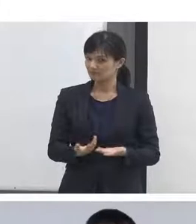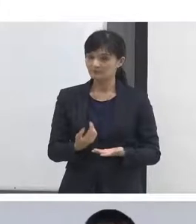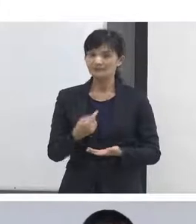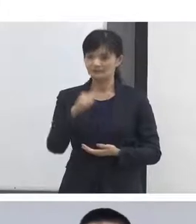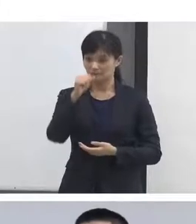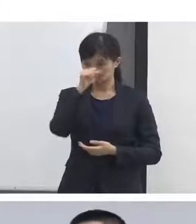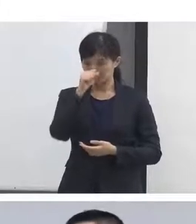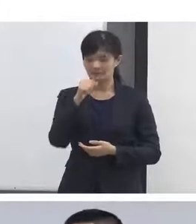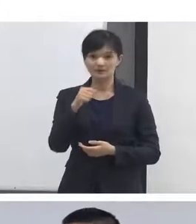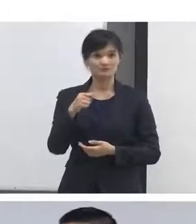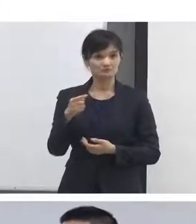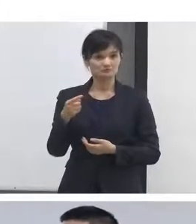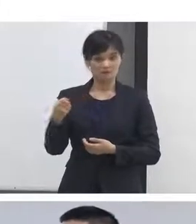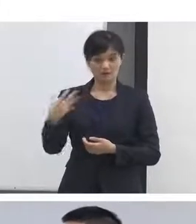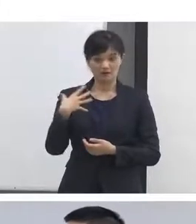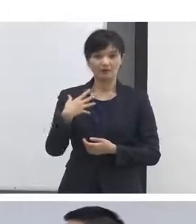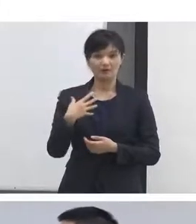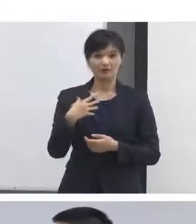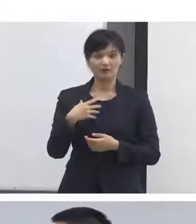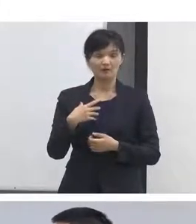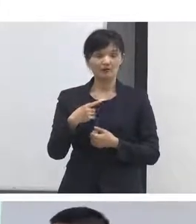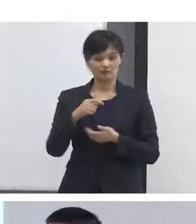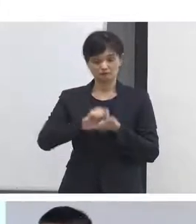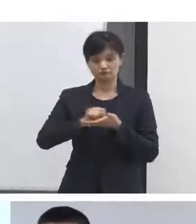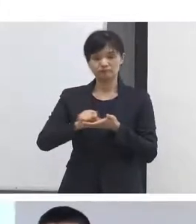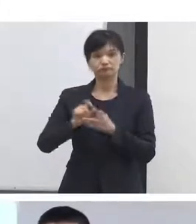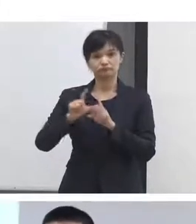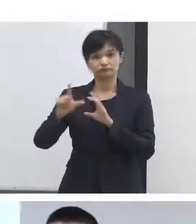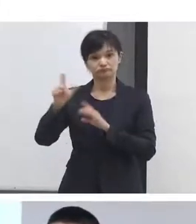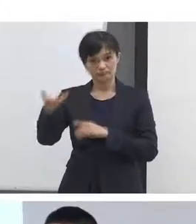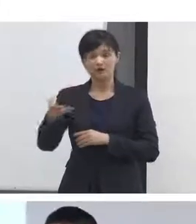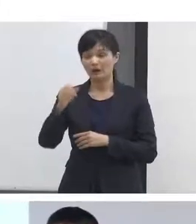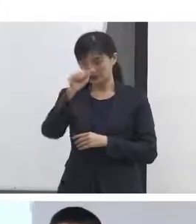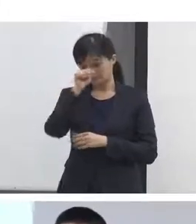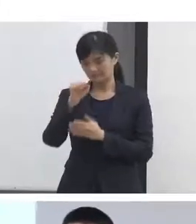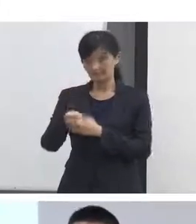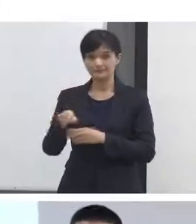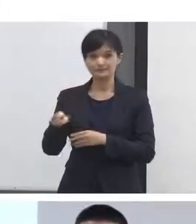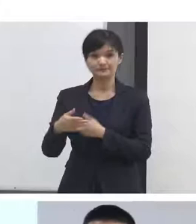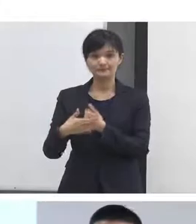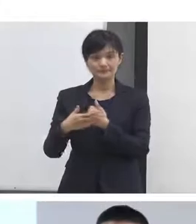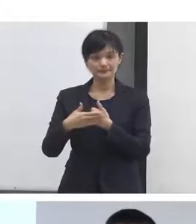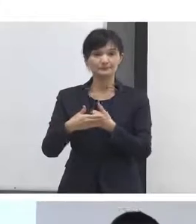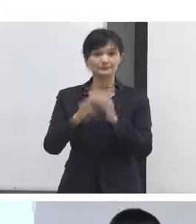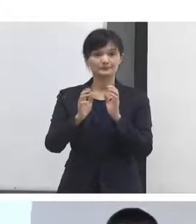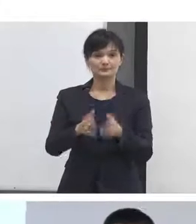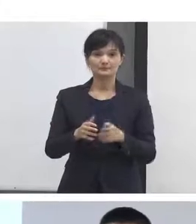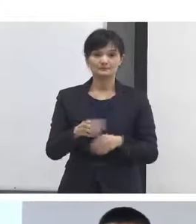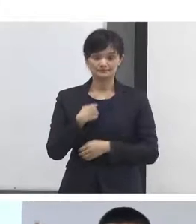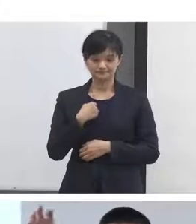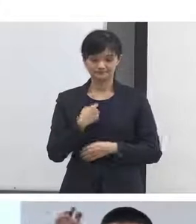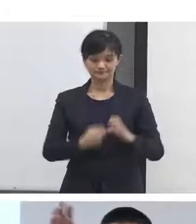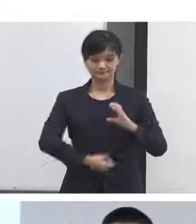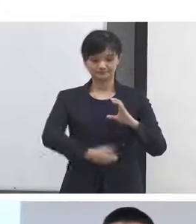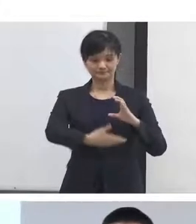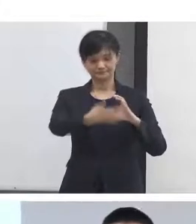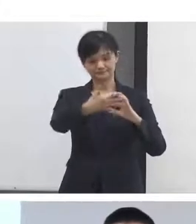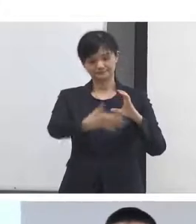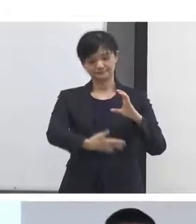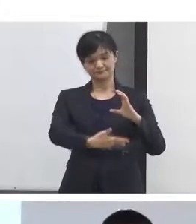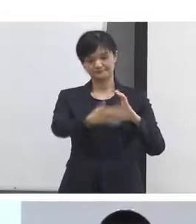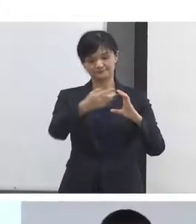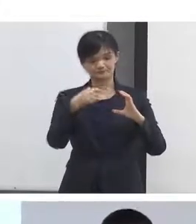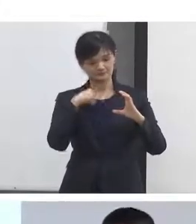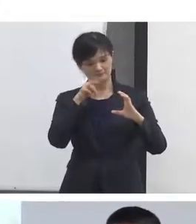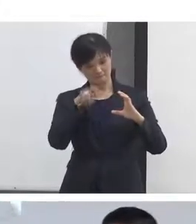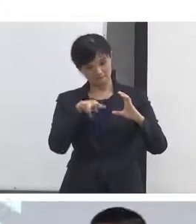我就说好。我们都在 FB 上面丢讯息，他就帮我开了一个 Hackpad， 然后呢，我就看这个 Hackpad 里面不断一个一个人